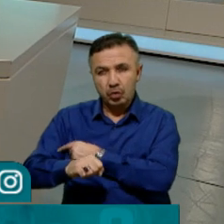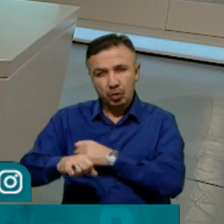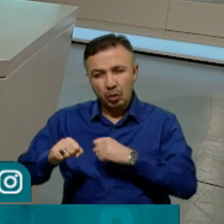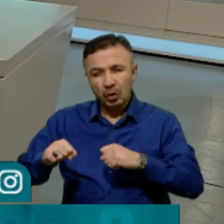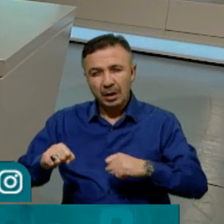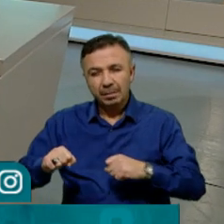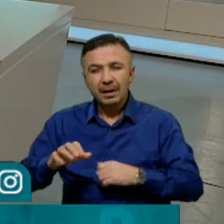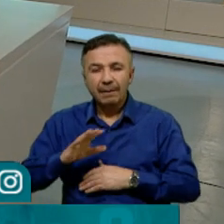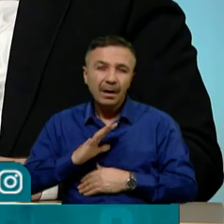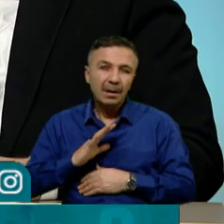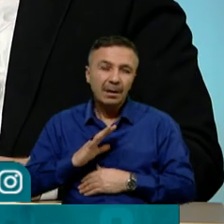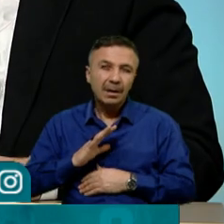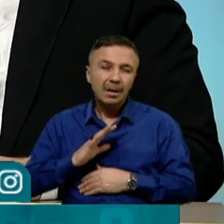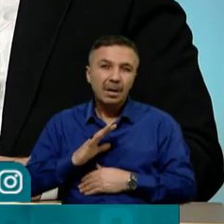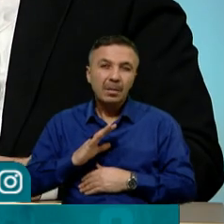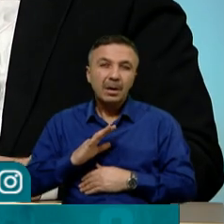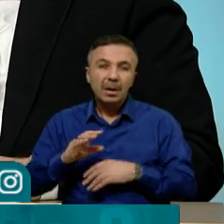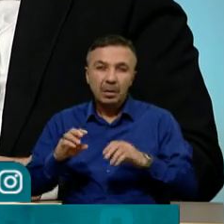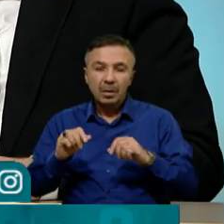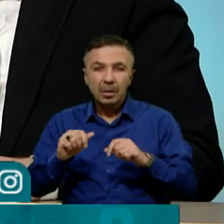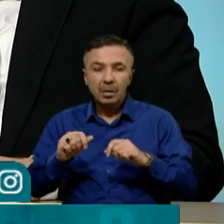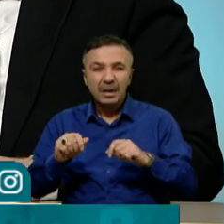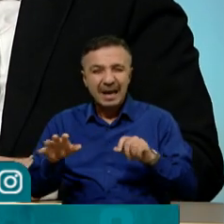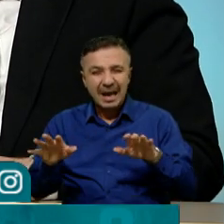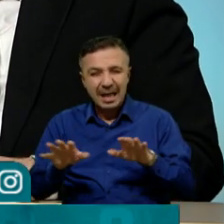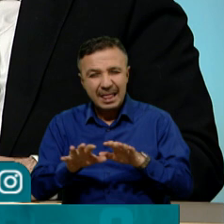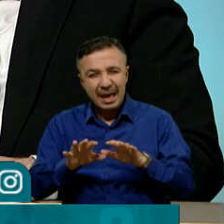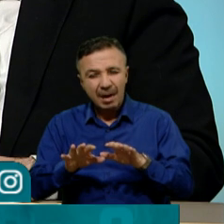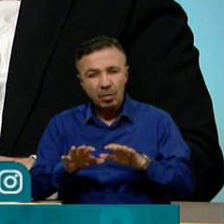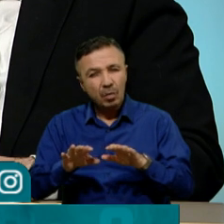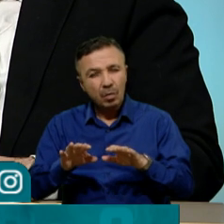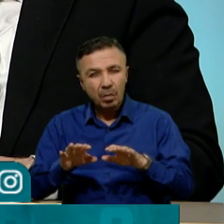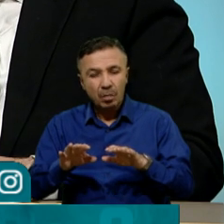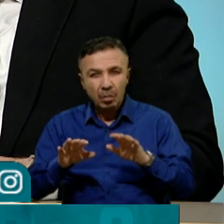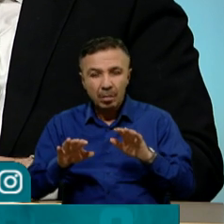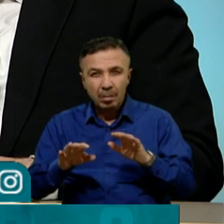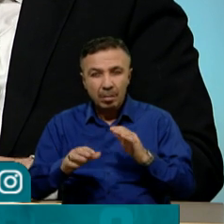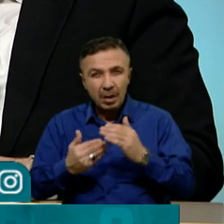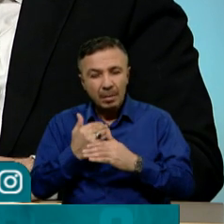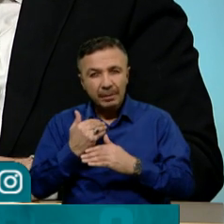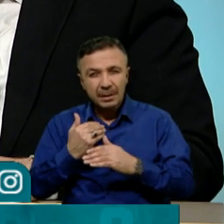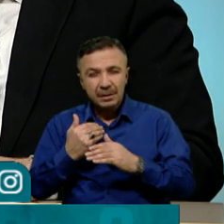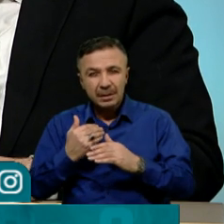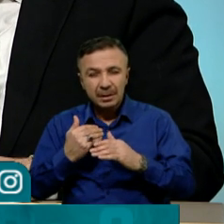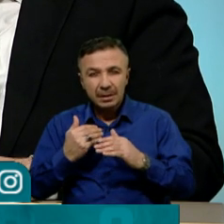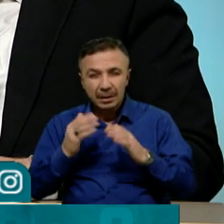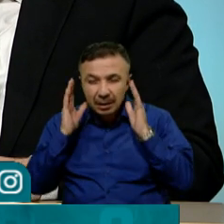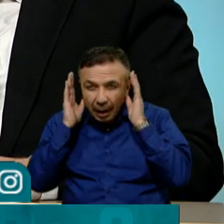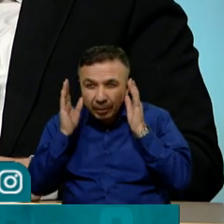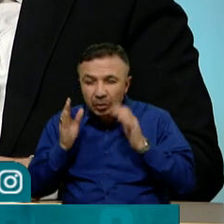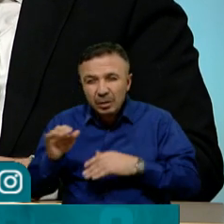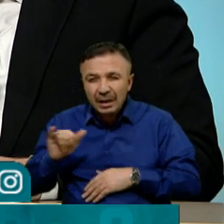o zaman be kendim yapıyorum hocam namazda yapıyordum sonra yanıma gelip giden